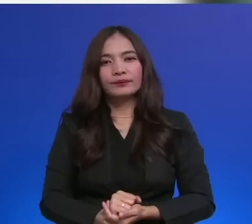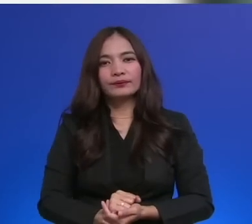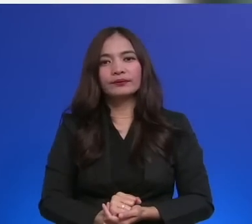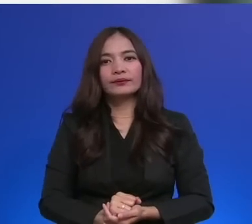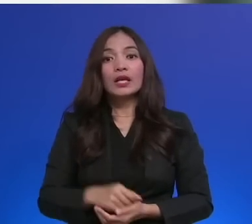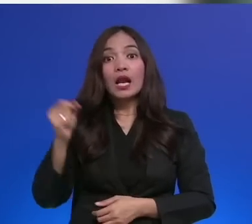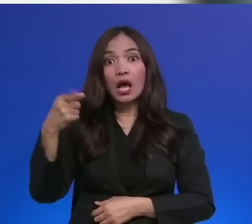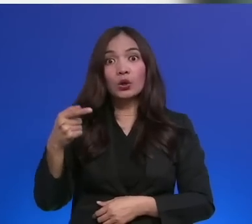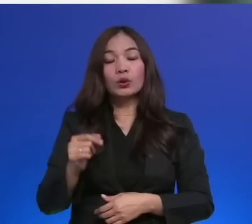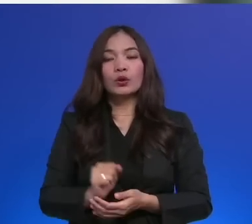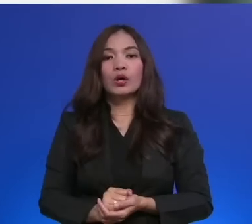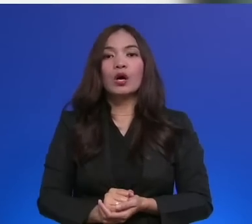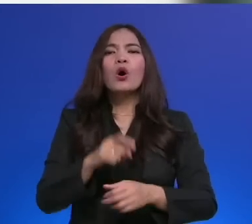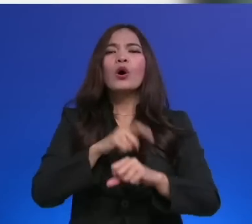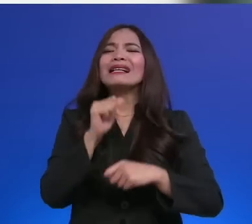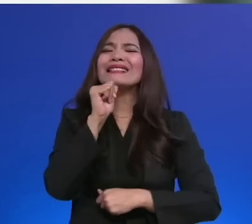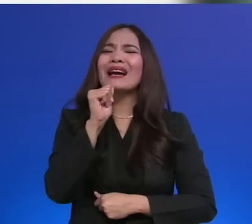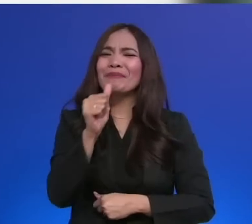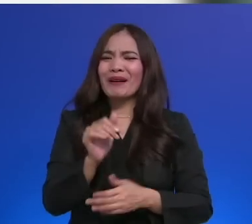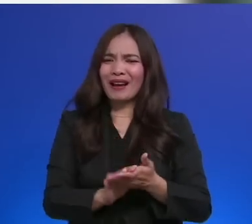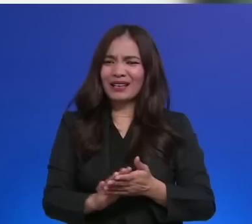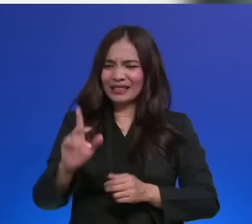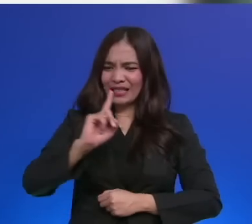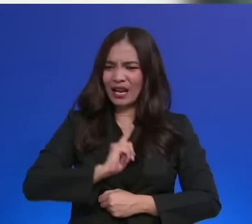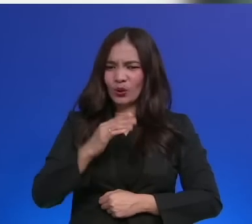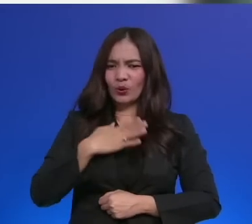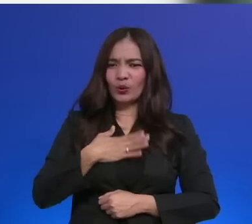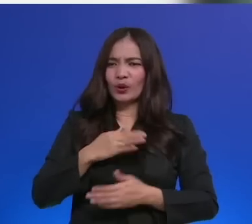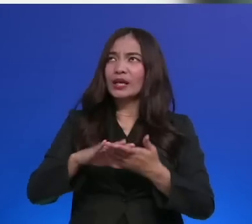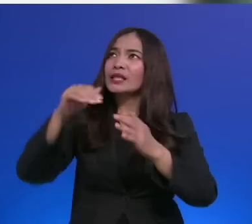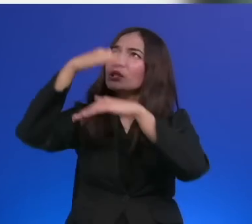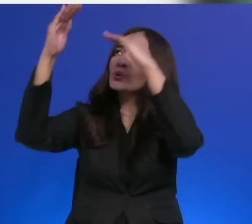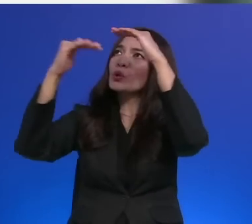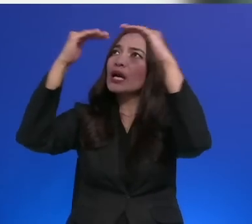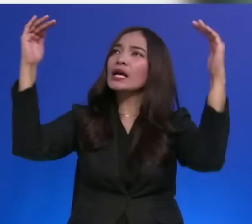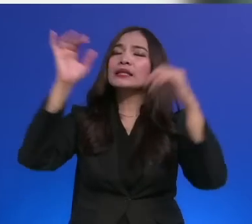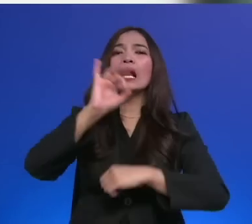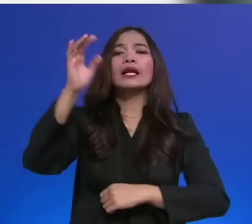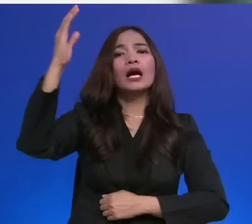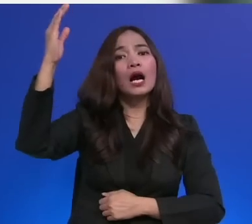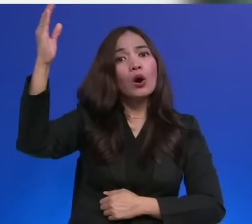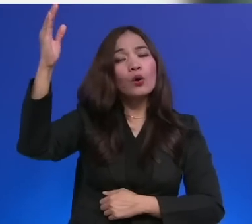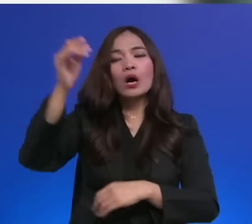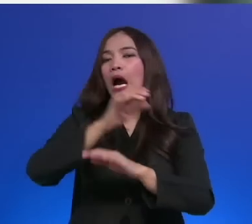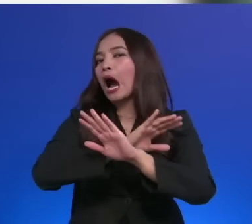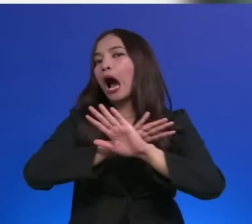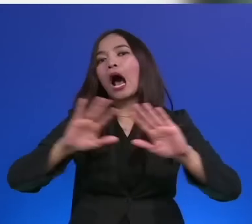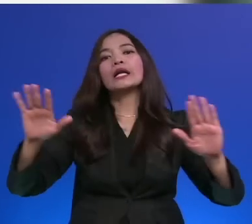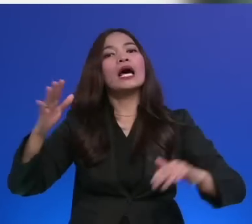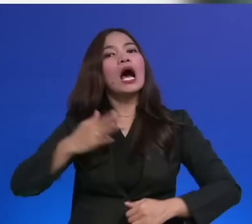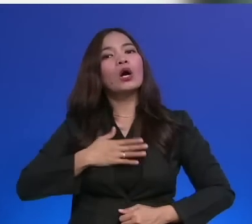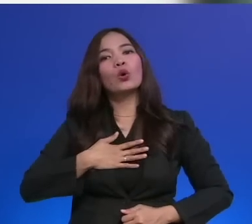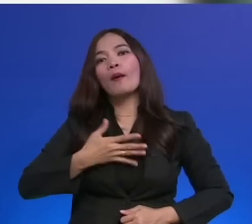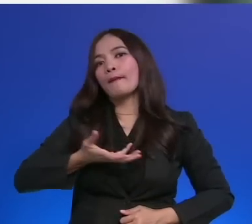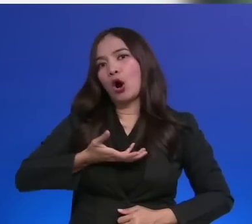Lalu bisa sampai pada siapa gerangan ada padaku di surga selain engkau. Selain engkau tidak ada yang kuingini